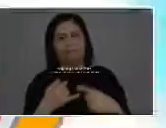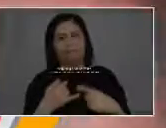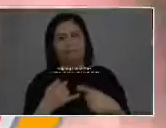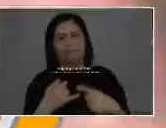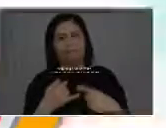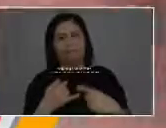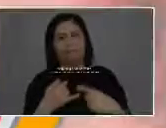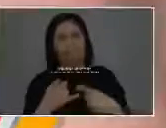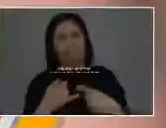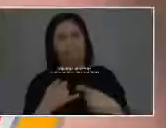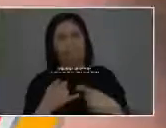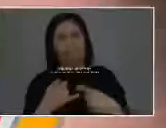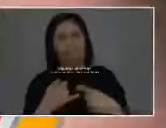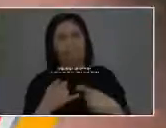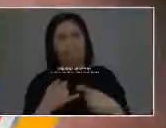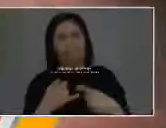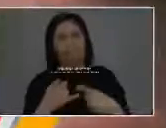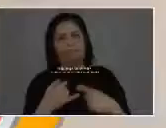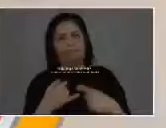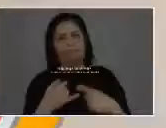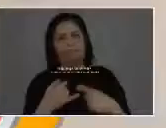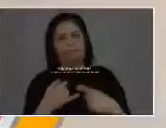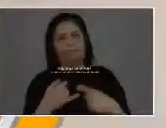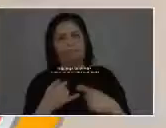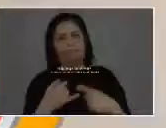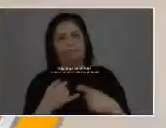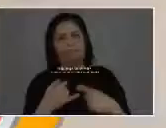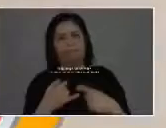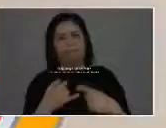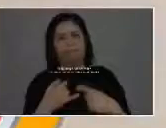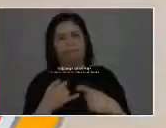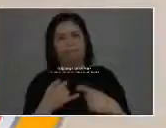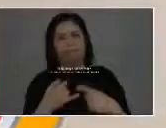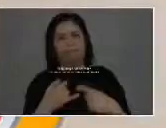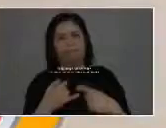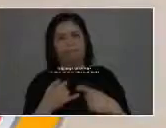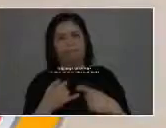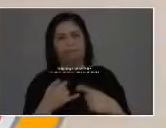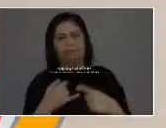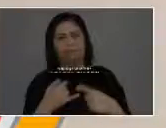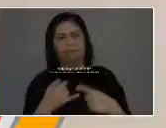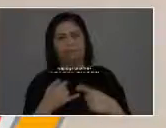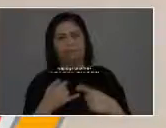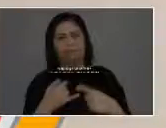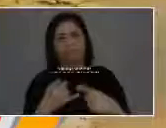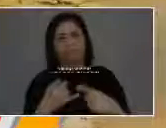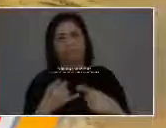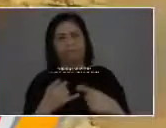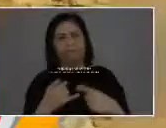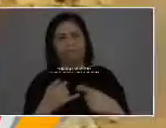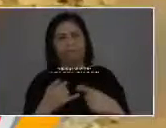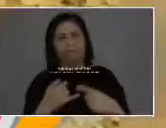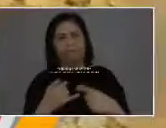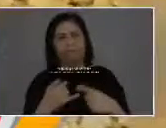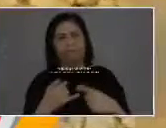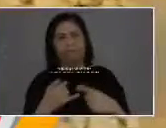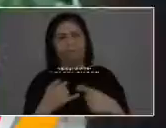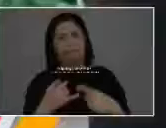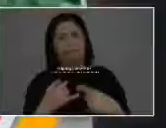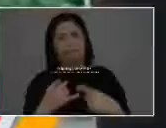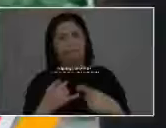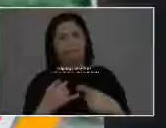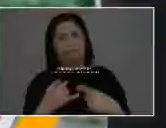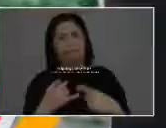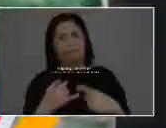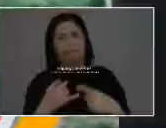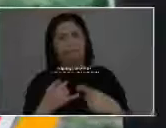ay magkaroon ng broom closet sa kanilang bahay na hindi naman agad sinang-ayunan ng kanyang mapapangasawa. Pero sa bandang huli, pinagbigyan